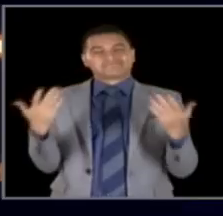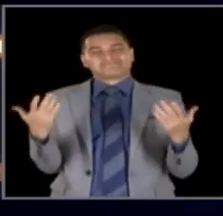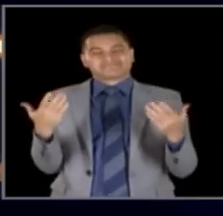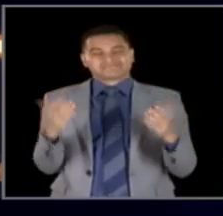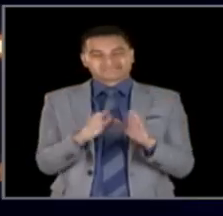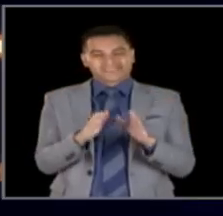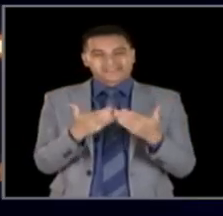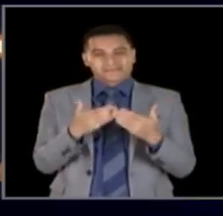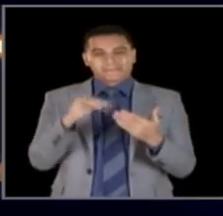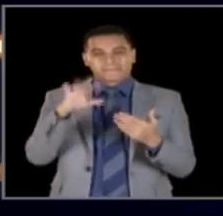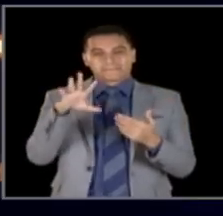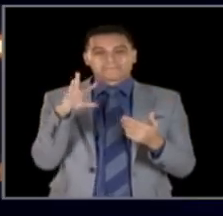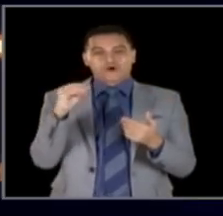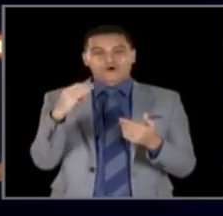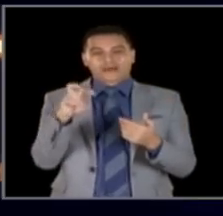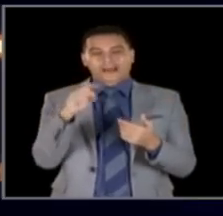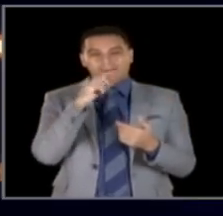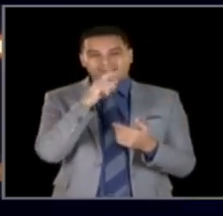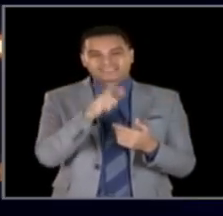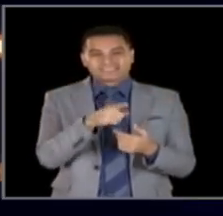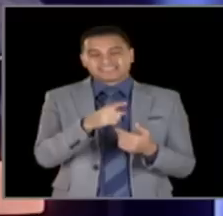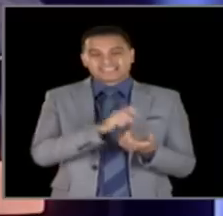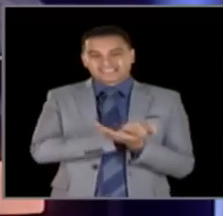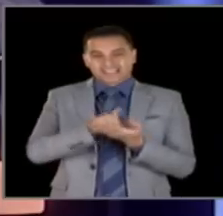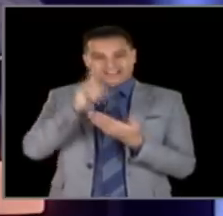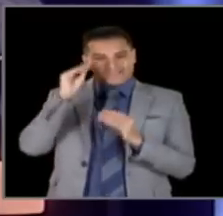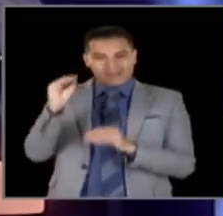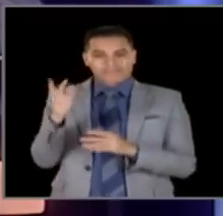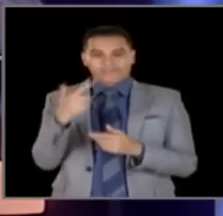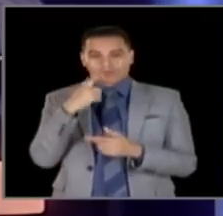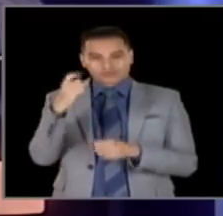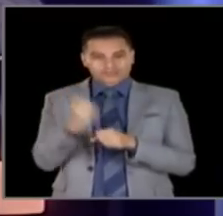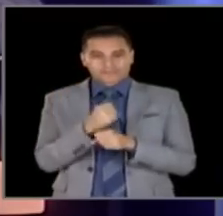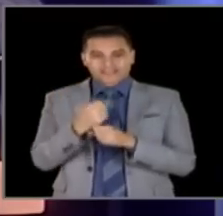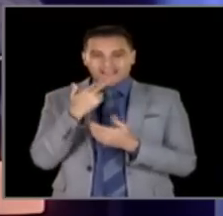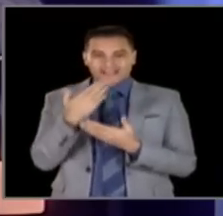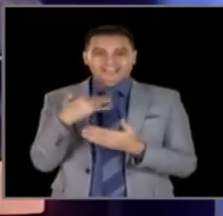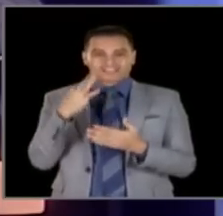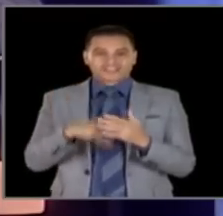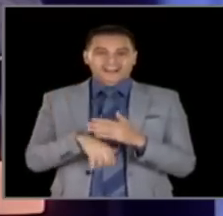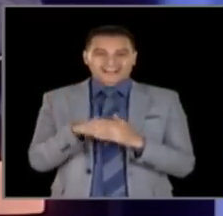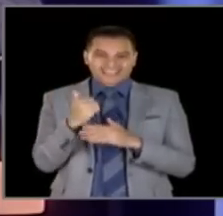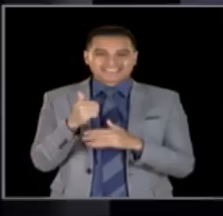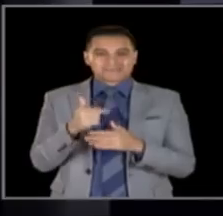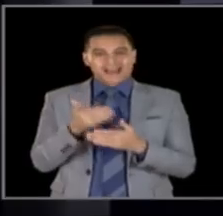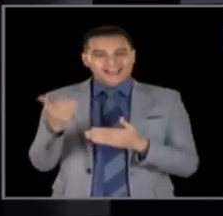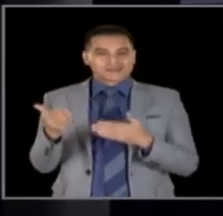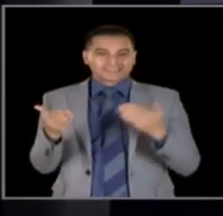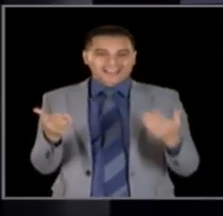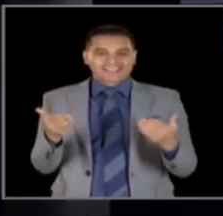الله. جميل. موجة رسالتك ايه لفريق ثلاث سبعات؟ ان شاء الله يعني يشدوا حيلهم، بس مش ان شاء الله نكسب برضو يعني، دي حاجه ودي حاجه.